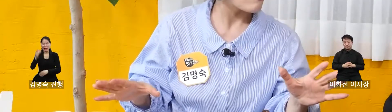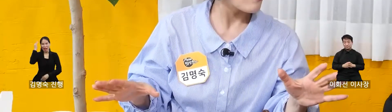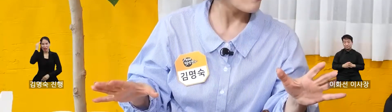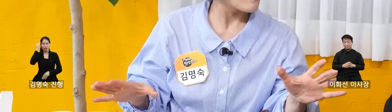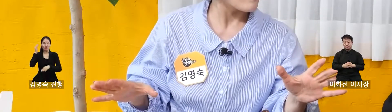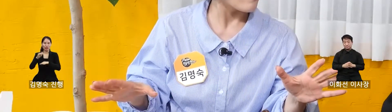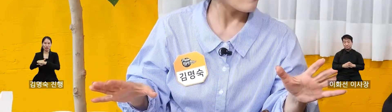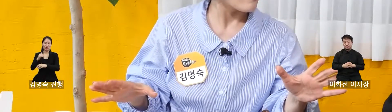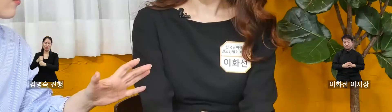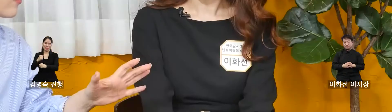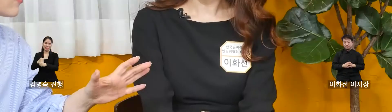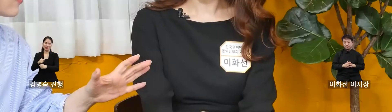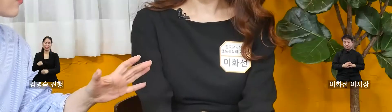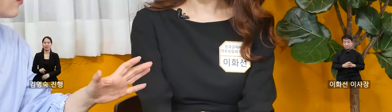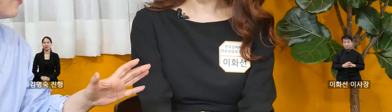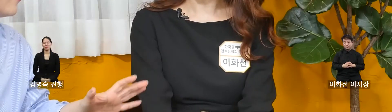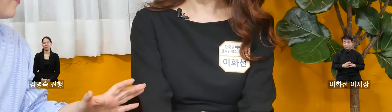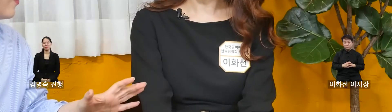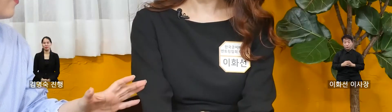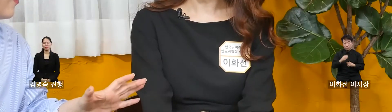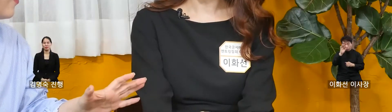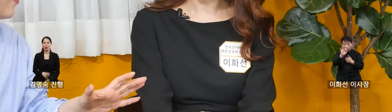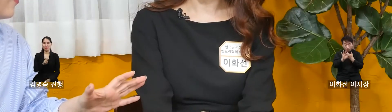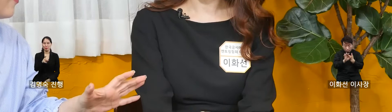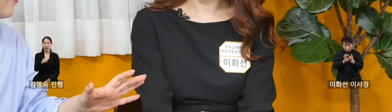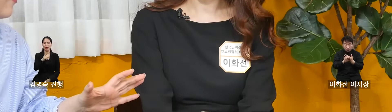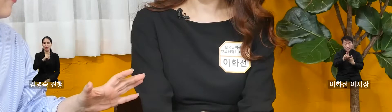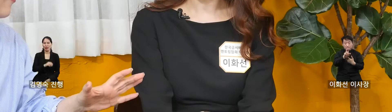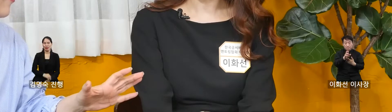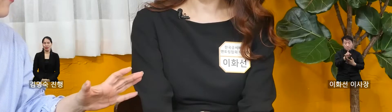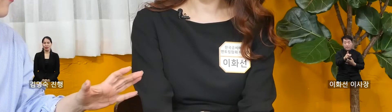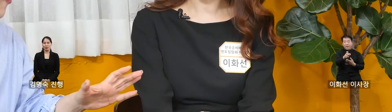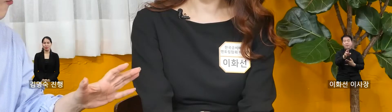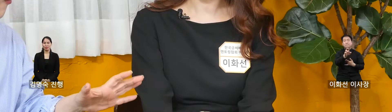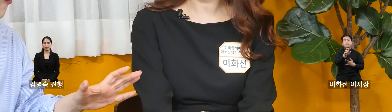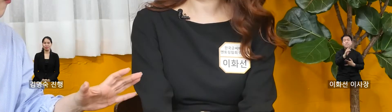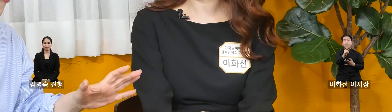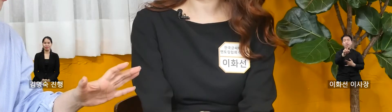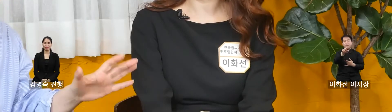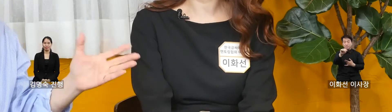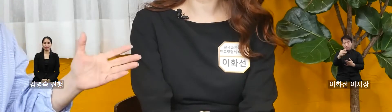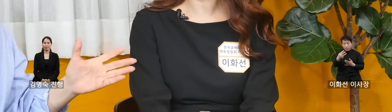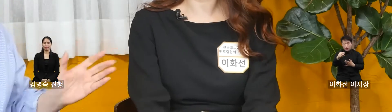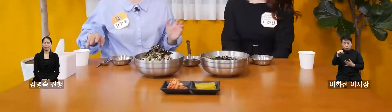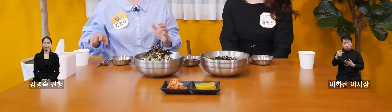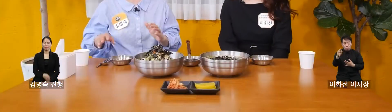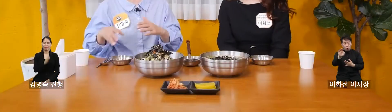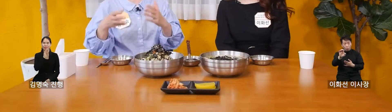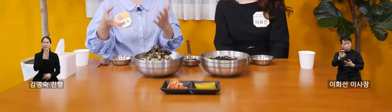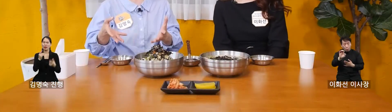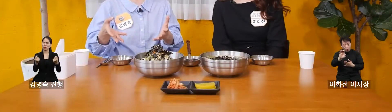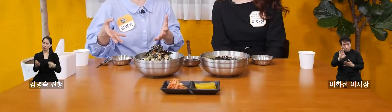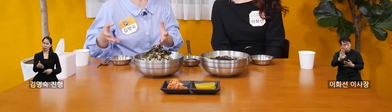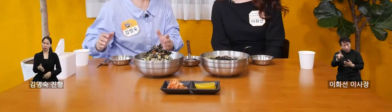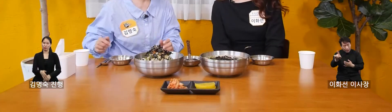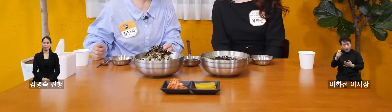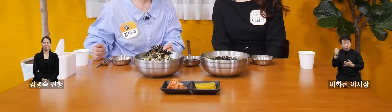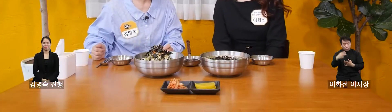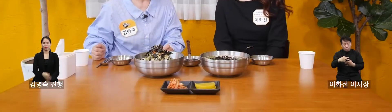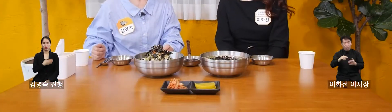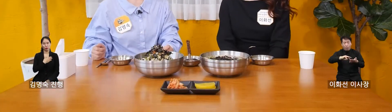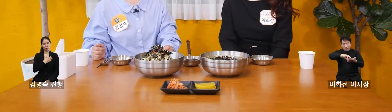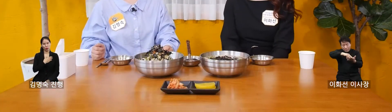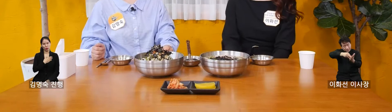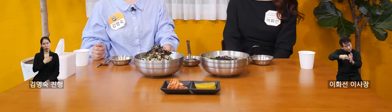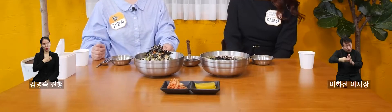한국식으로. 그러고 보니까 메밀소바나 파스타 이런 게 여기 메뉴가 없어요. 네, 없어요. 그래서 저도